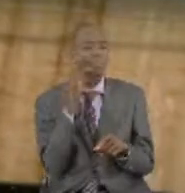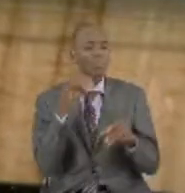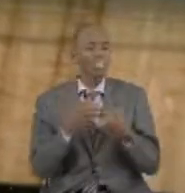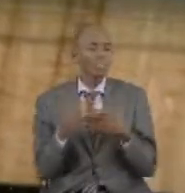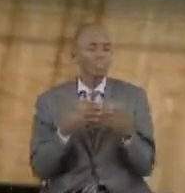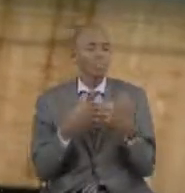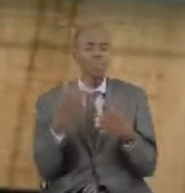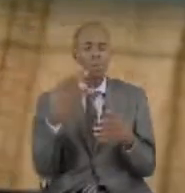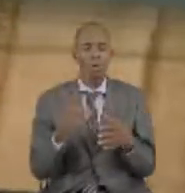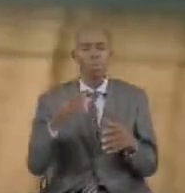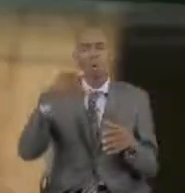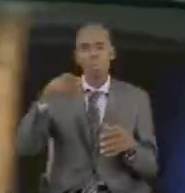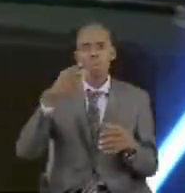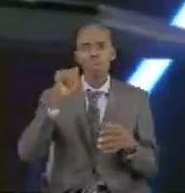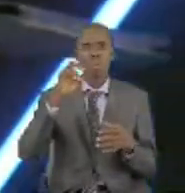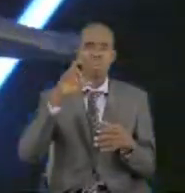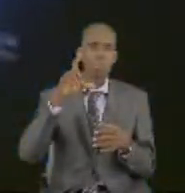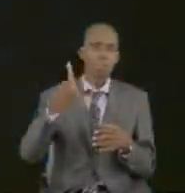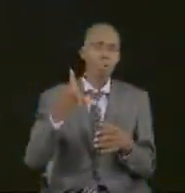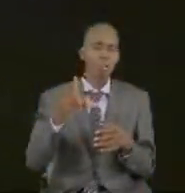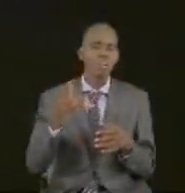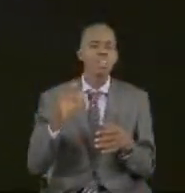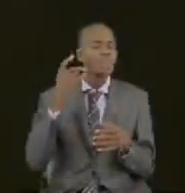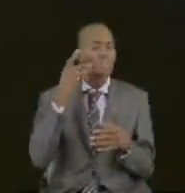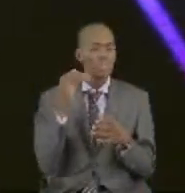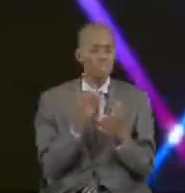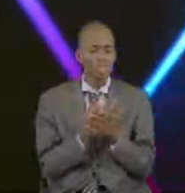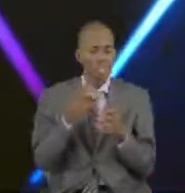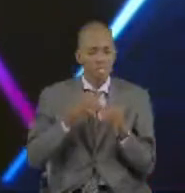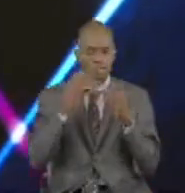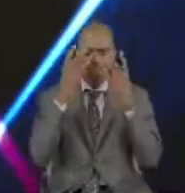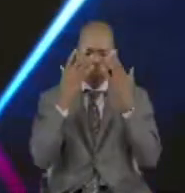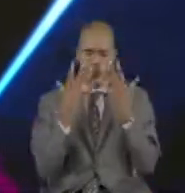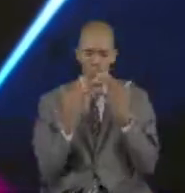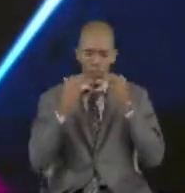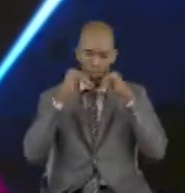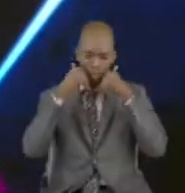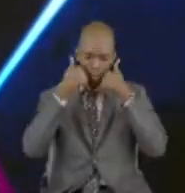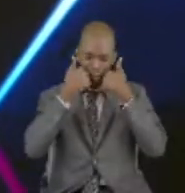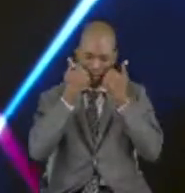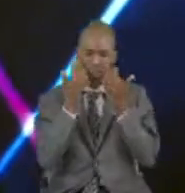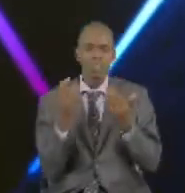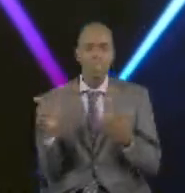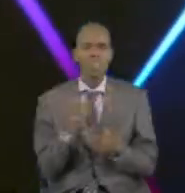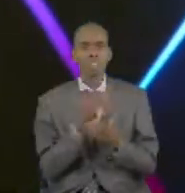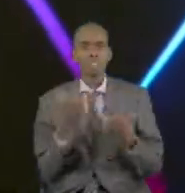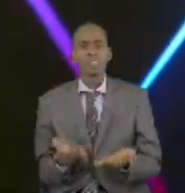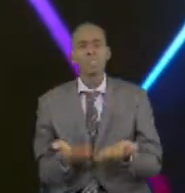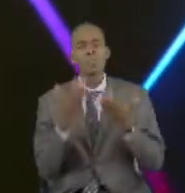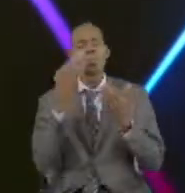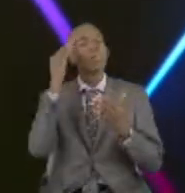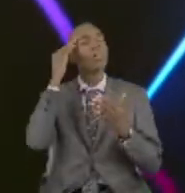elle met au contraire yeux pour l'apôtre paul ils n'ont pas tenu la tête en détresse en angoisse eux mêmes